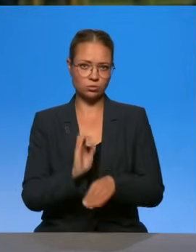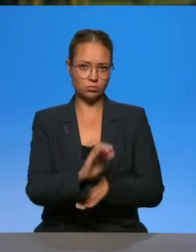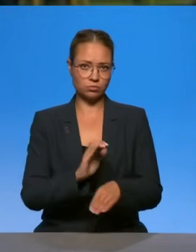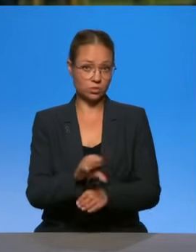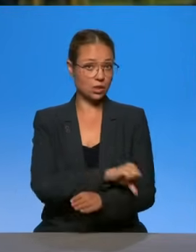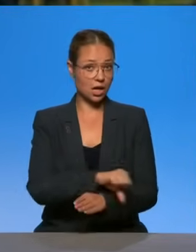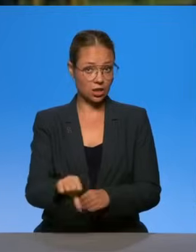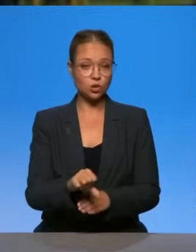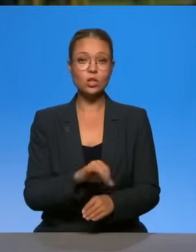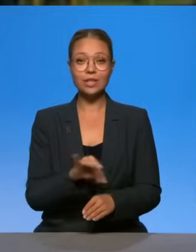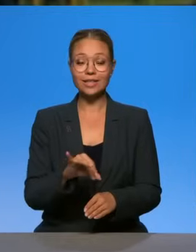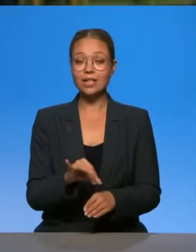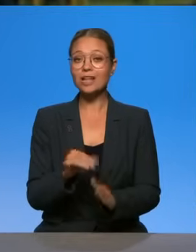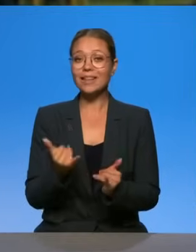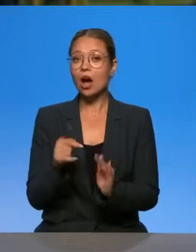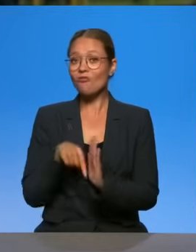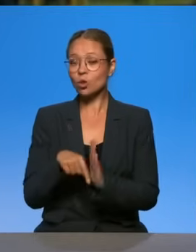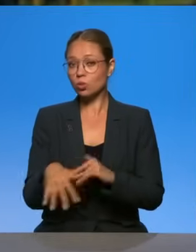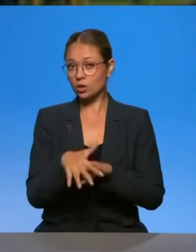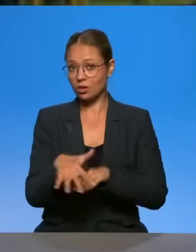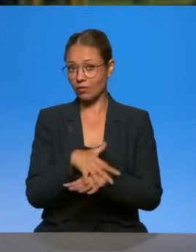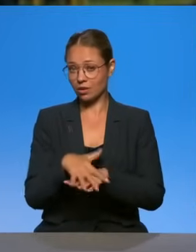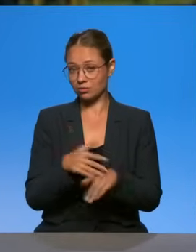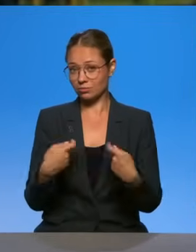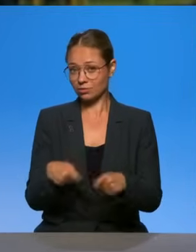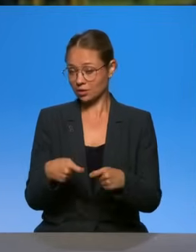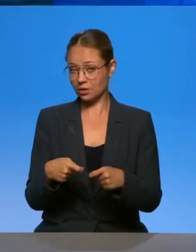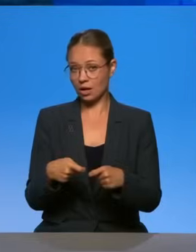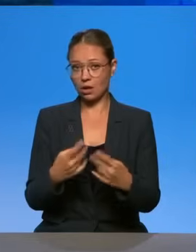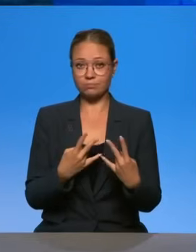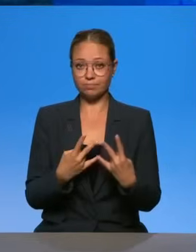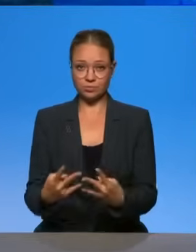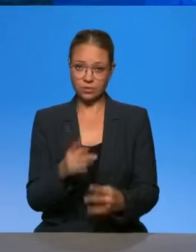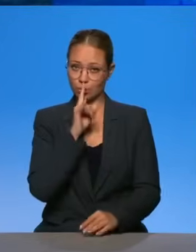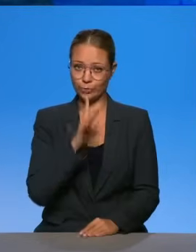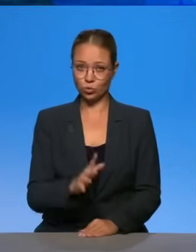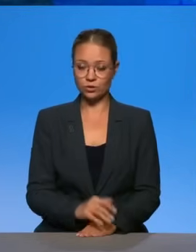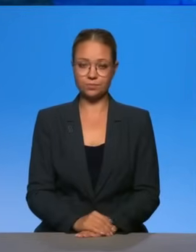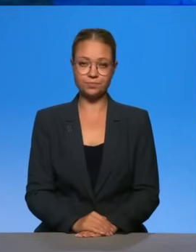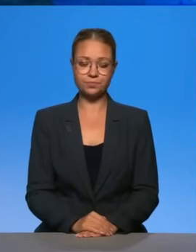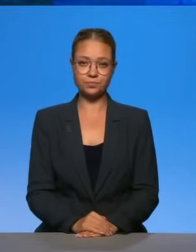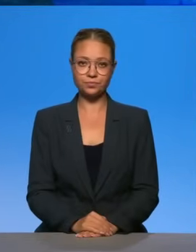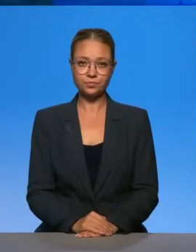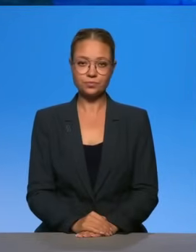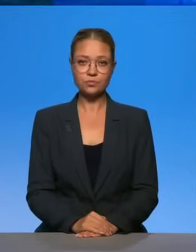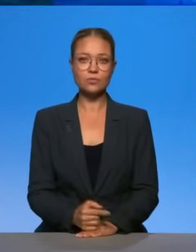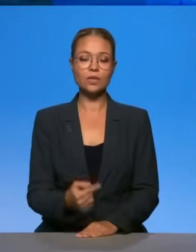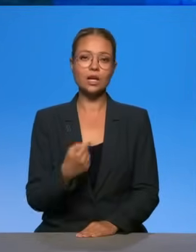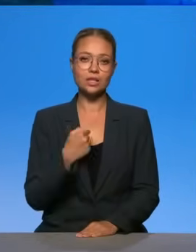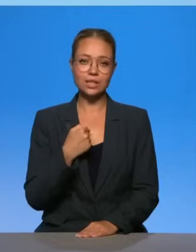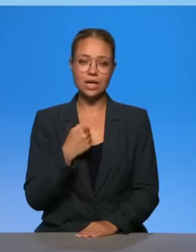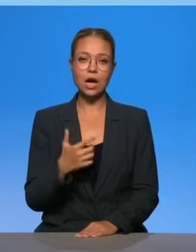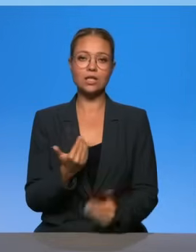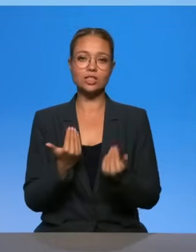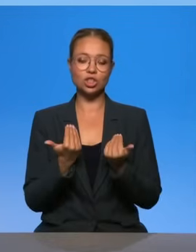ущерба для внутреннего рынка отрасль выделит. Вот. Я бы больше все-таки